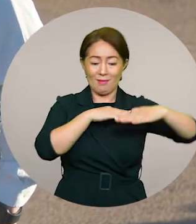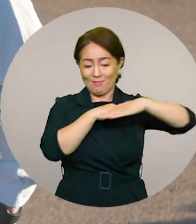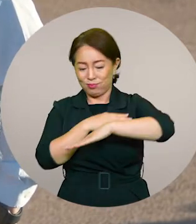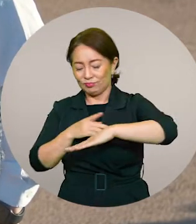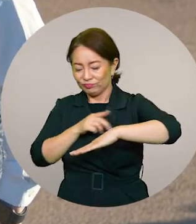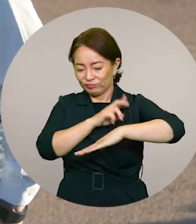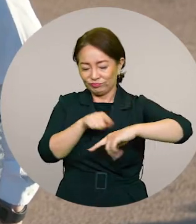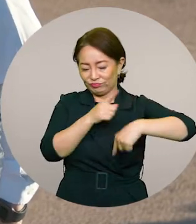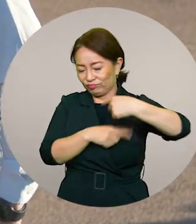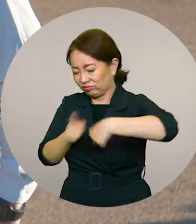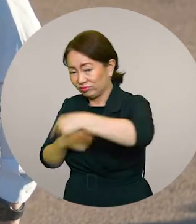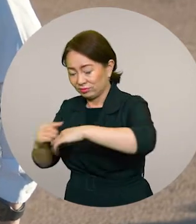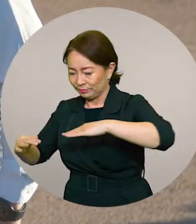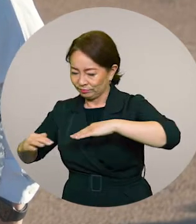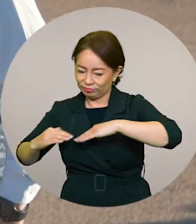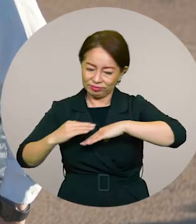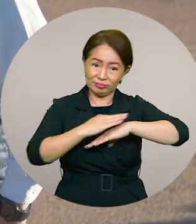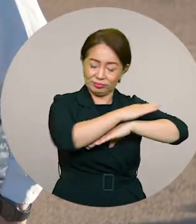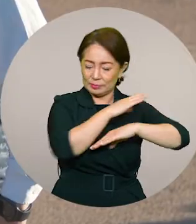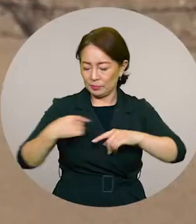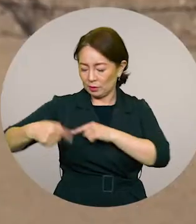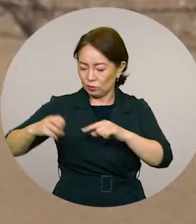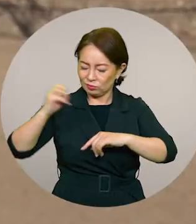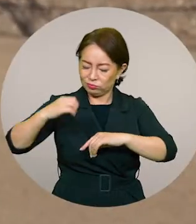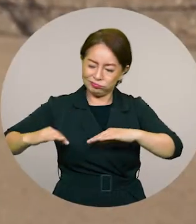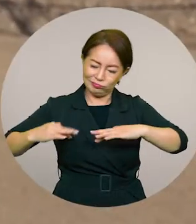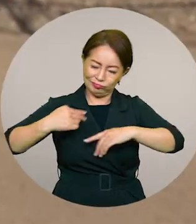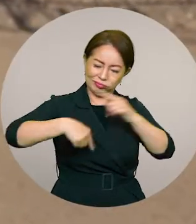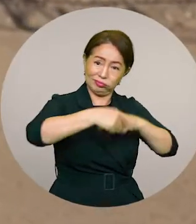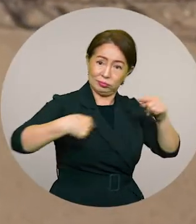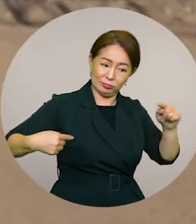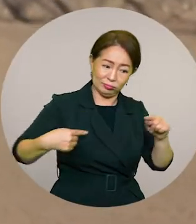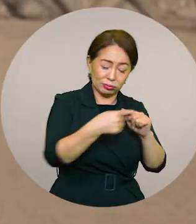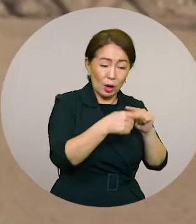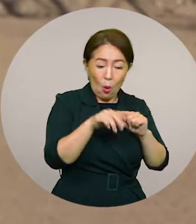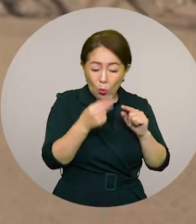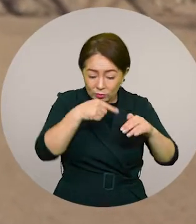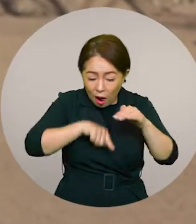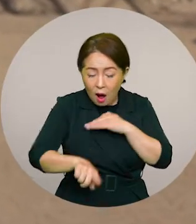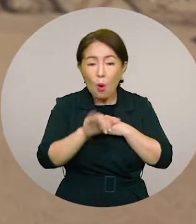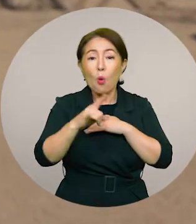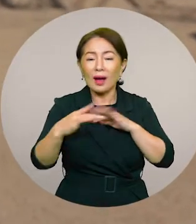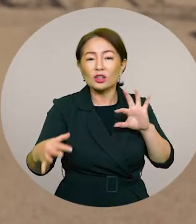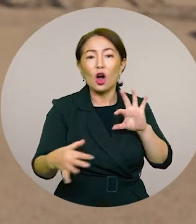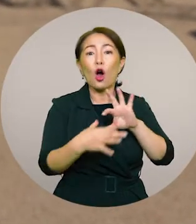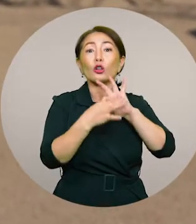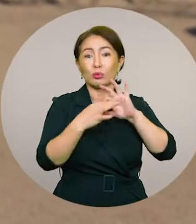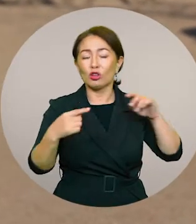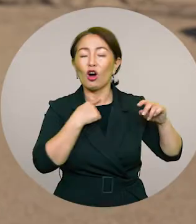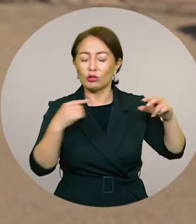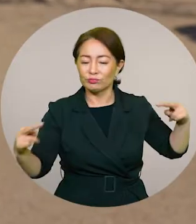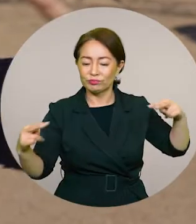ам буюу одоо энэ яг туулсан дамжургын налуу амны манд үндсэн уурхайтайгаа уулзах нэвтрэлтийн ажил хийгдсэн байна. За энэ бол